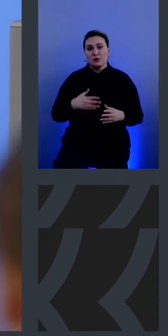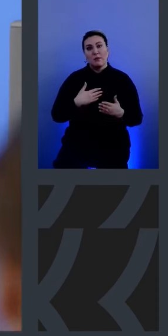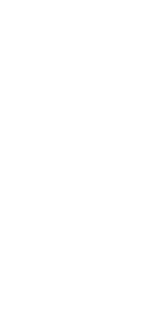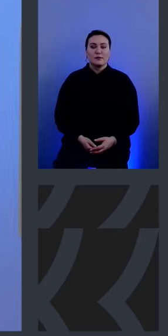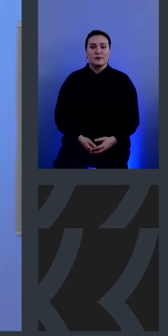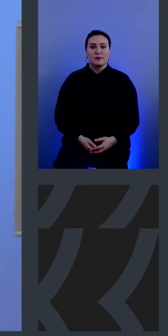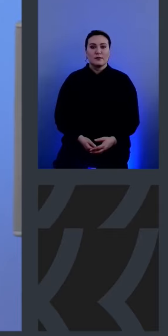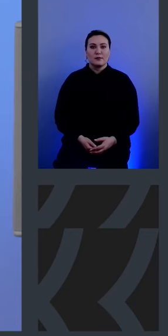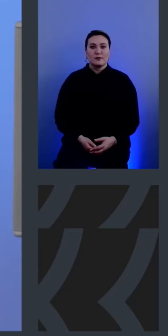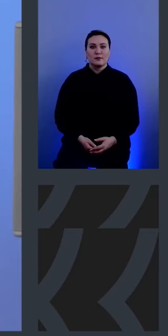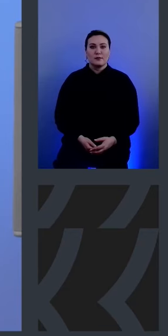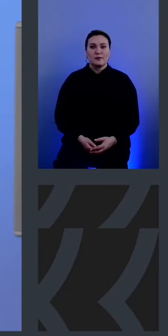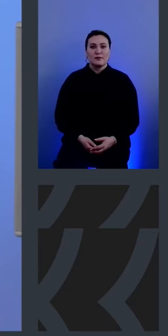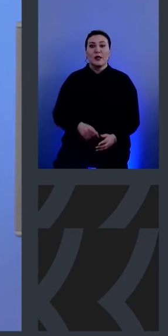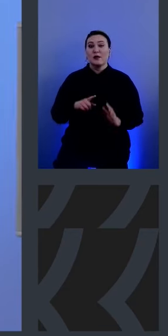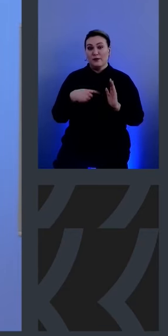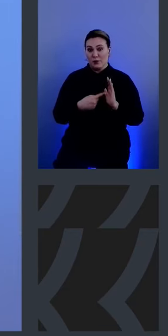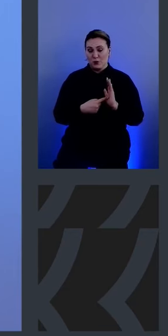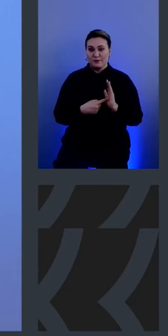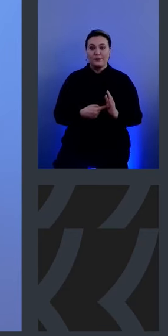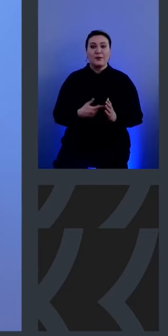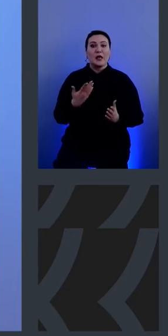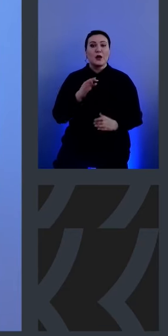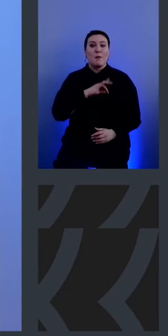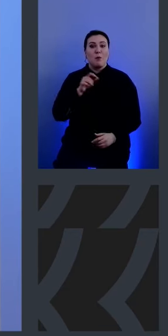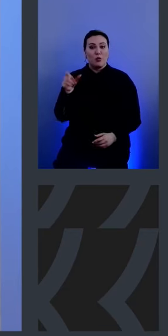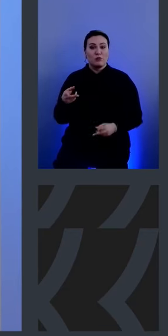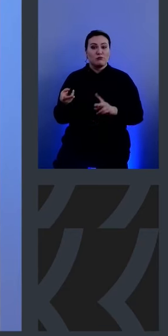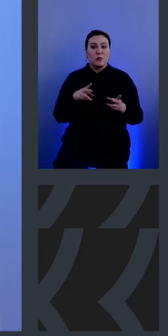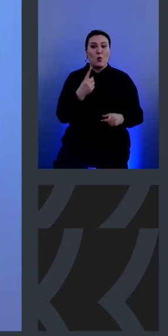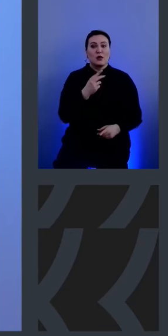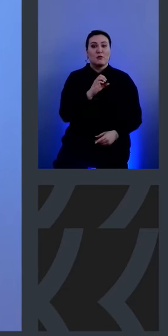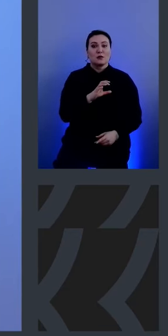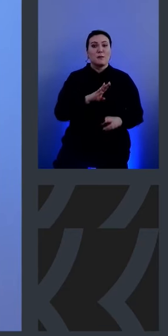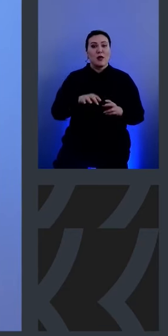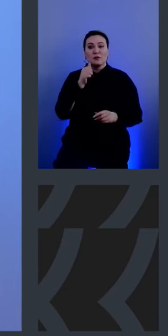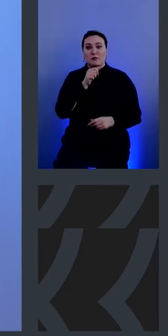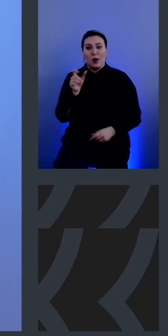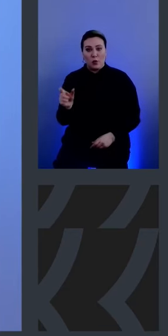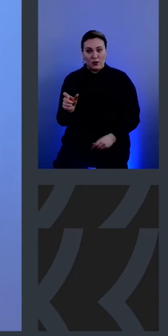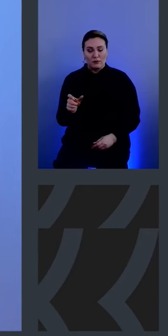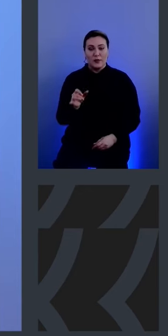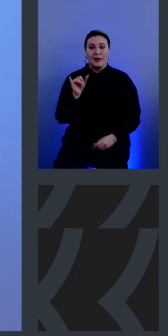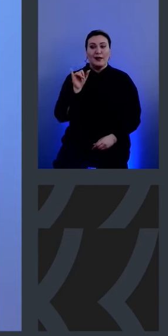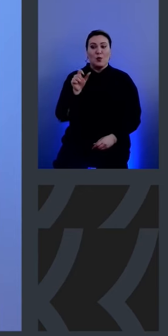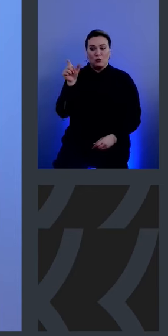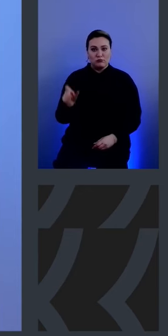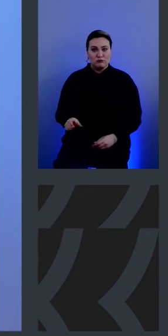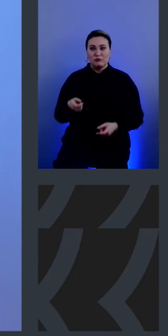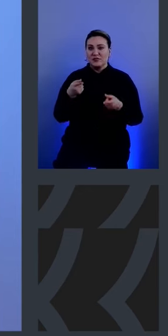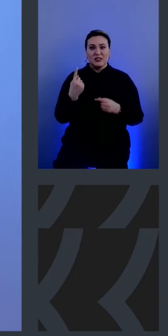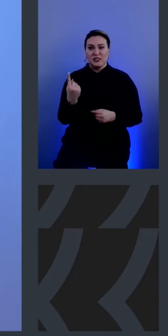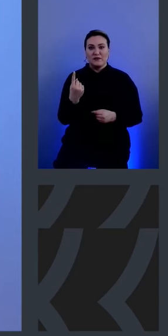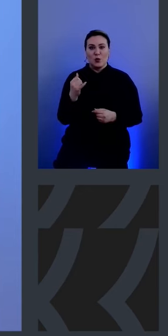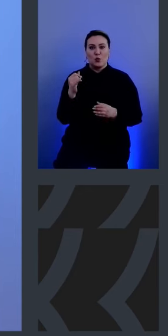Спасибо за ответ. Спасибо за доклад. Такой вопрос. Если пользователь перешел на OnePass без пароля, и у него единственное устройство, на